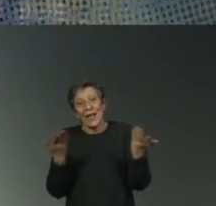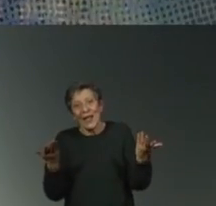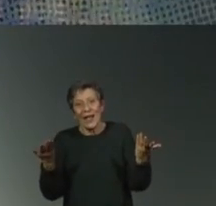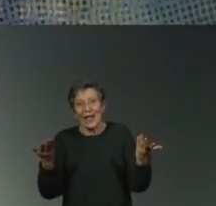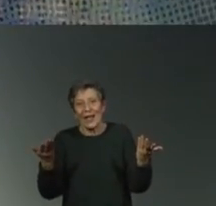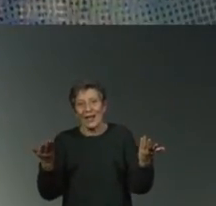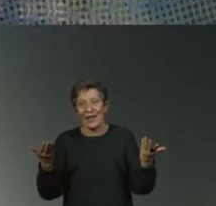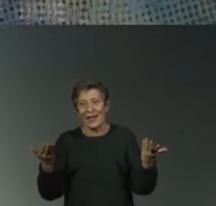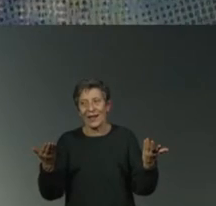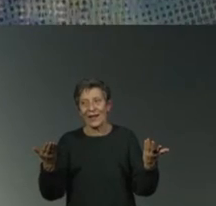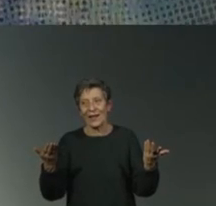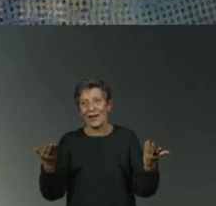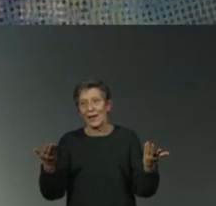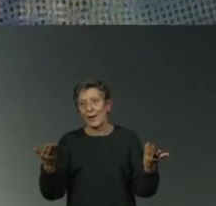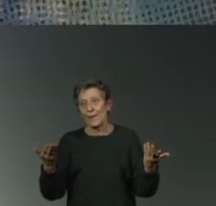cas,